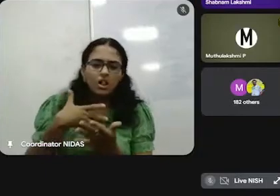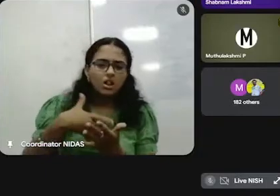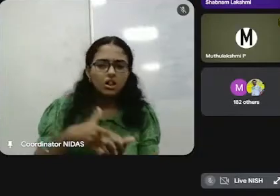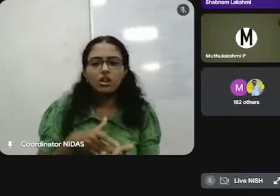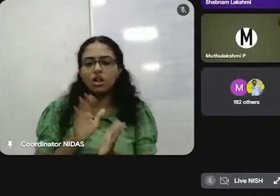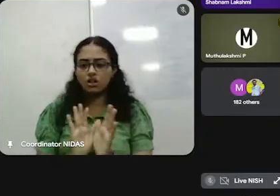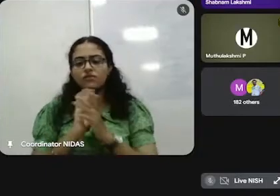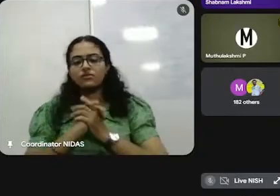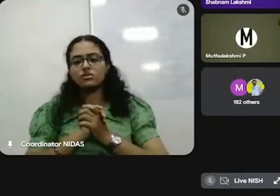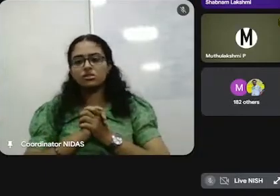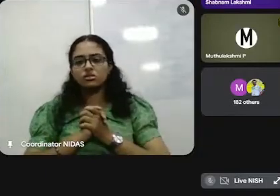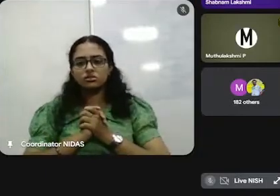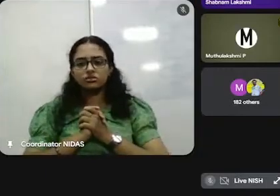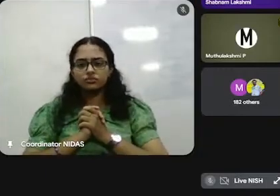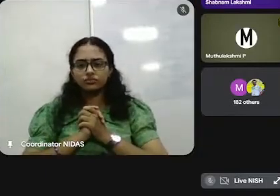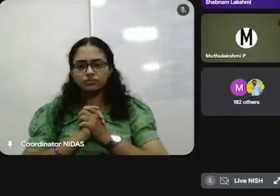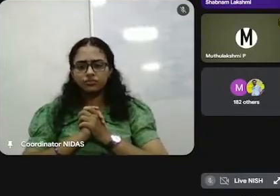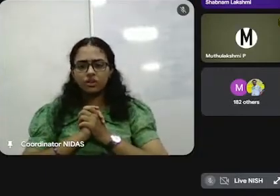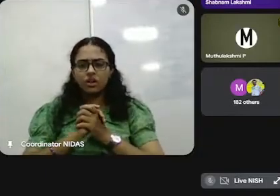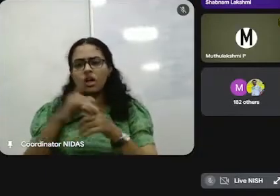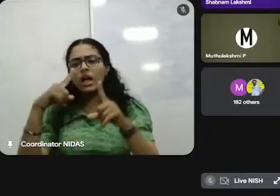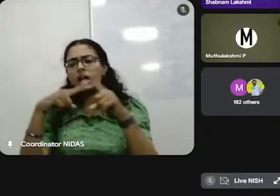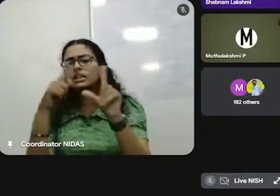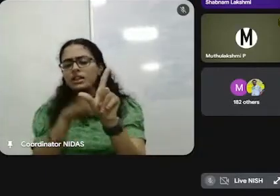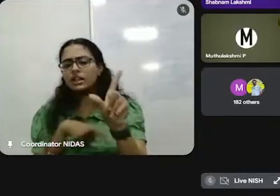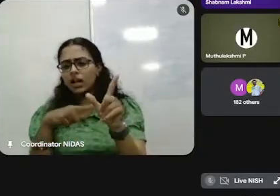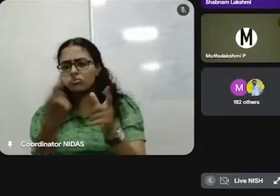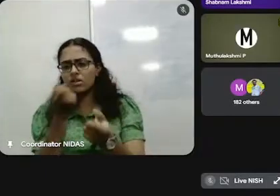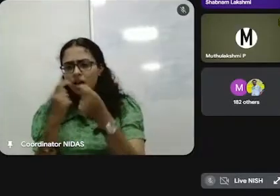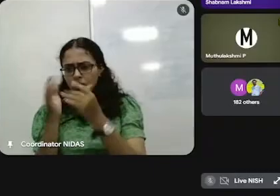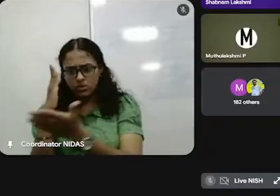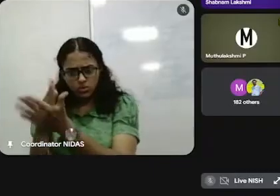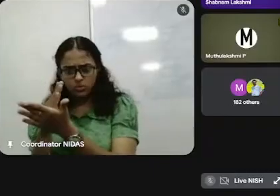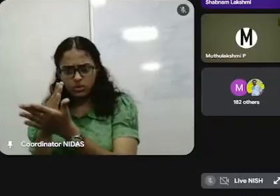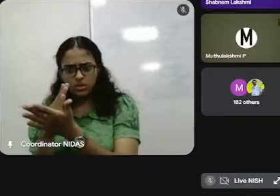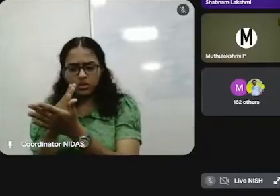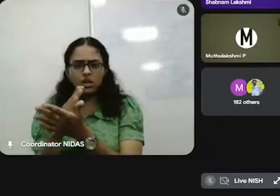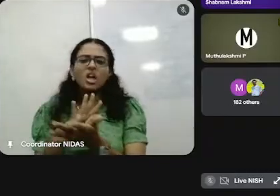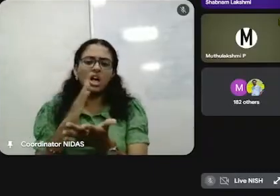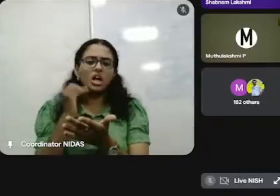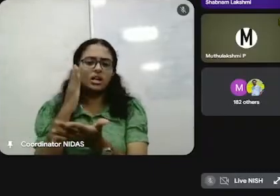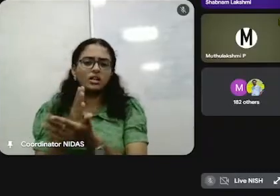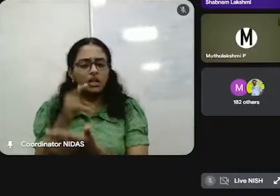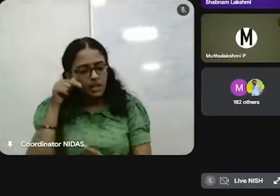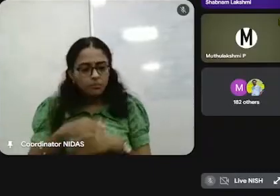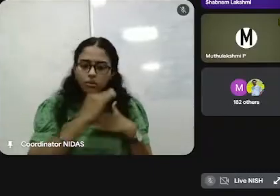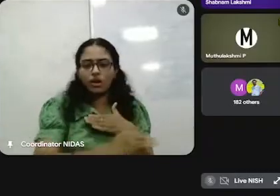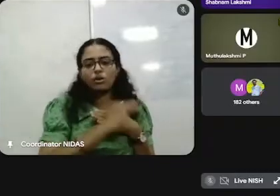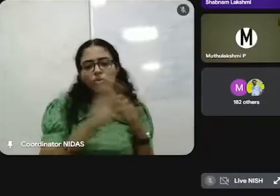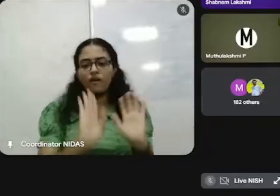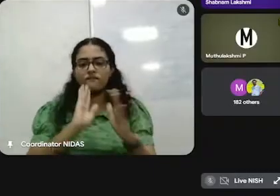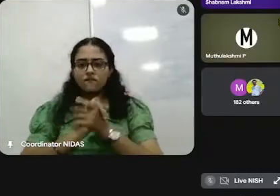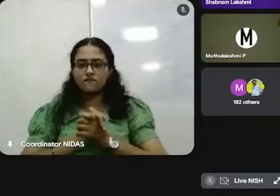സിംറ്റംസ് കാണിച്ചുകൊണ്ടിരുന്നത്. തൈറോയിഡിന്റെ മരുന്ന് നിർത്തി എന്നാണോ പറഞ്ഞത്? ആ ടൈം പെട്ടെന്ന് നിർത്തിനേന്. ഇപ്പൊ കഴിക്കുന്നുണ്ട്.